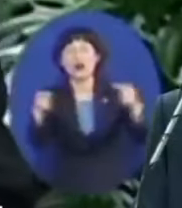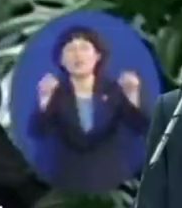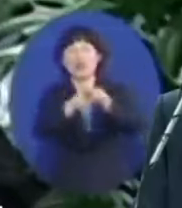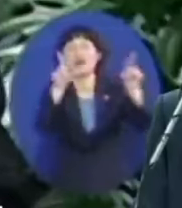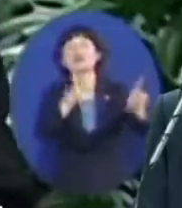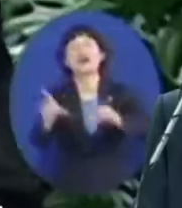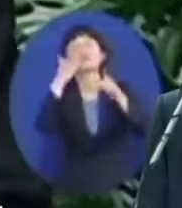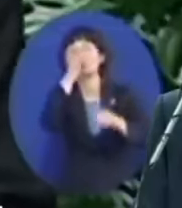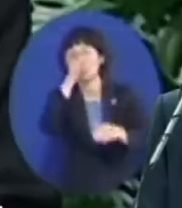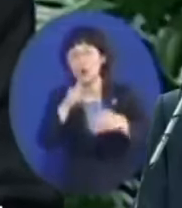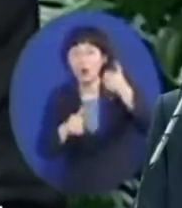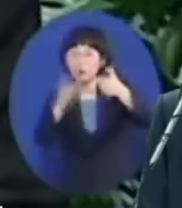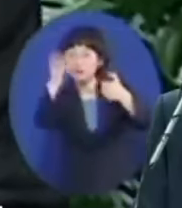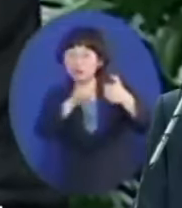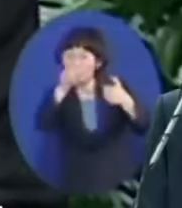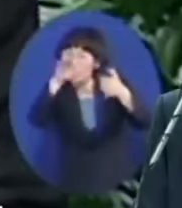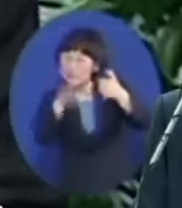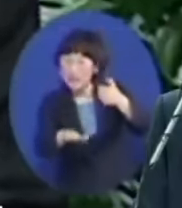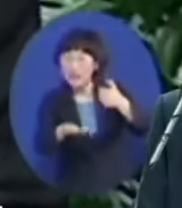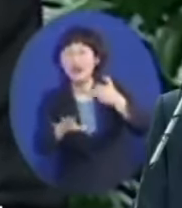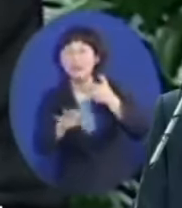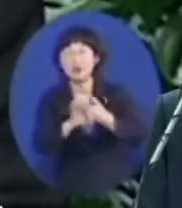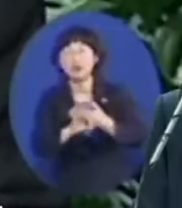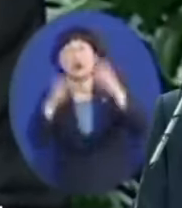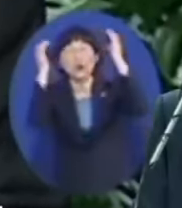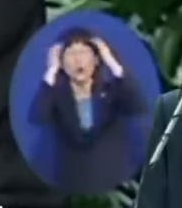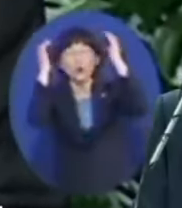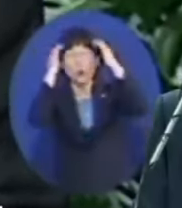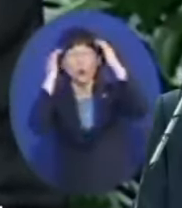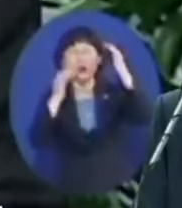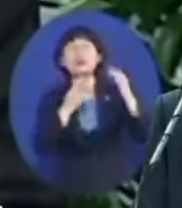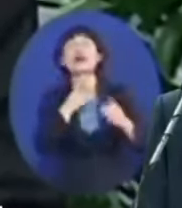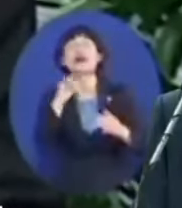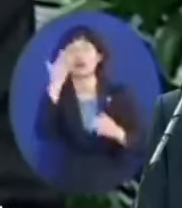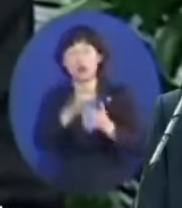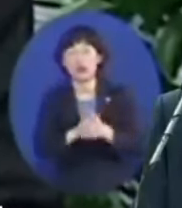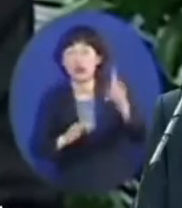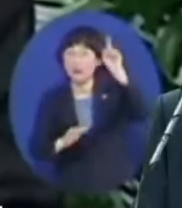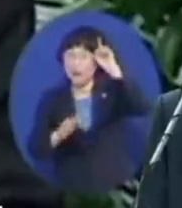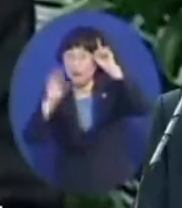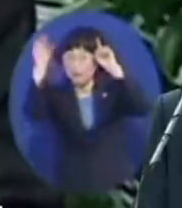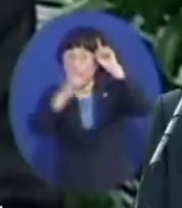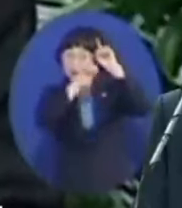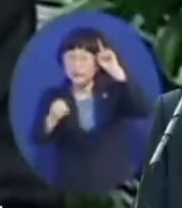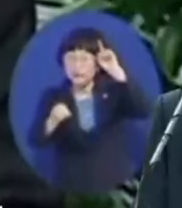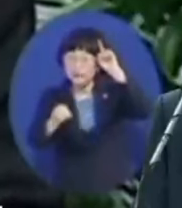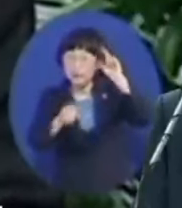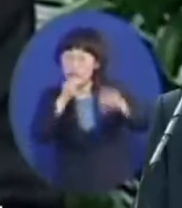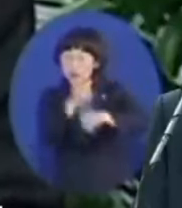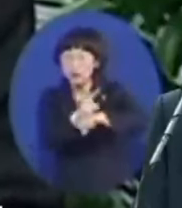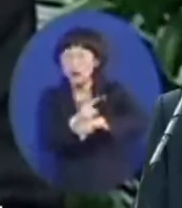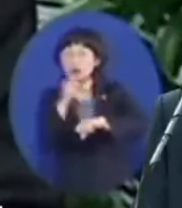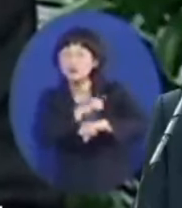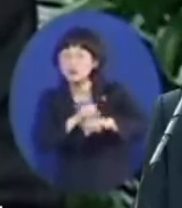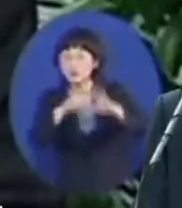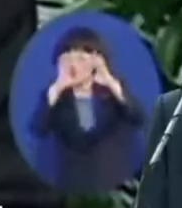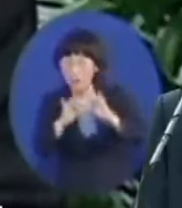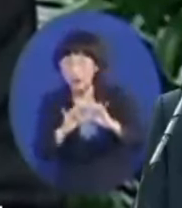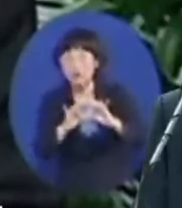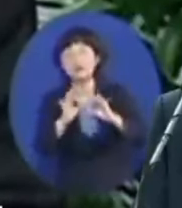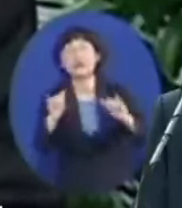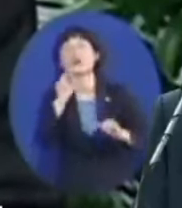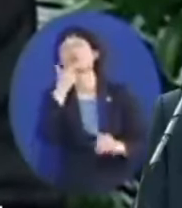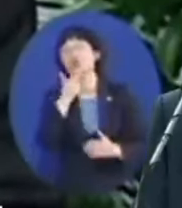있지만 50% 이하가 되면 고통을 당하기 시작하는 것입니다. 100% 성격과 취미가 맞는 사람은